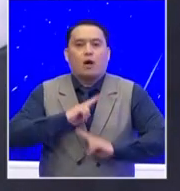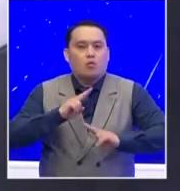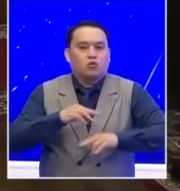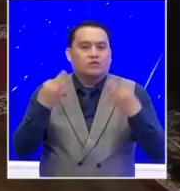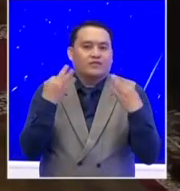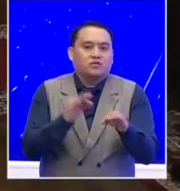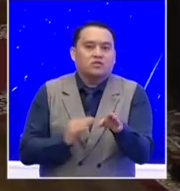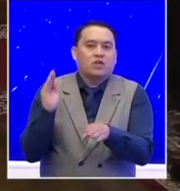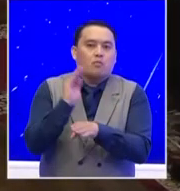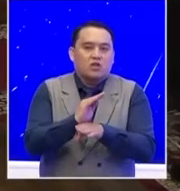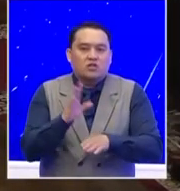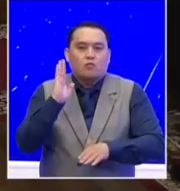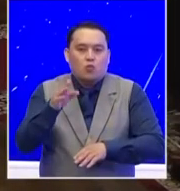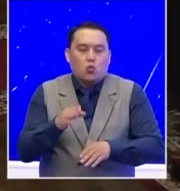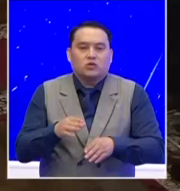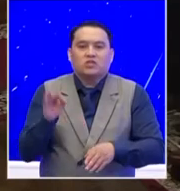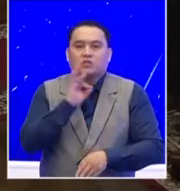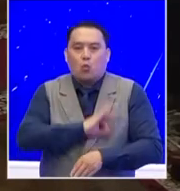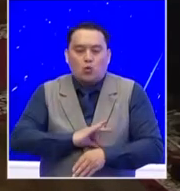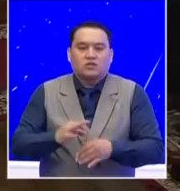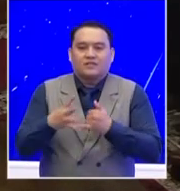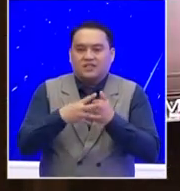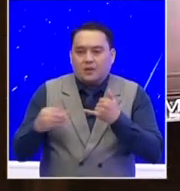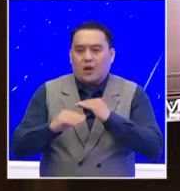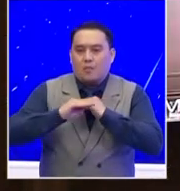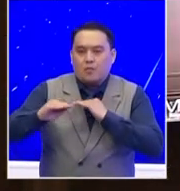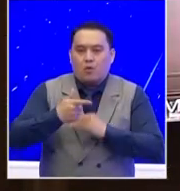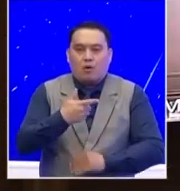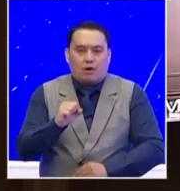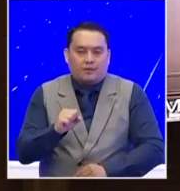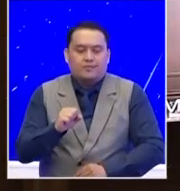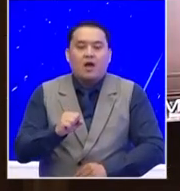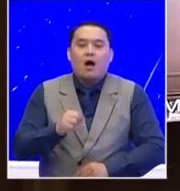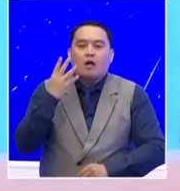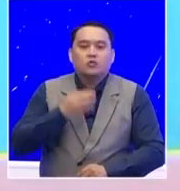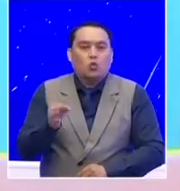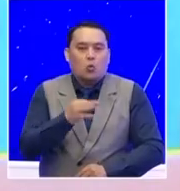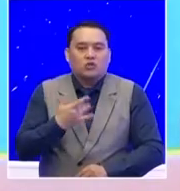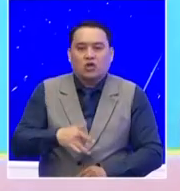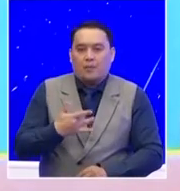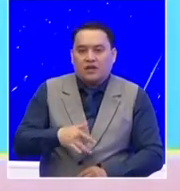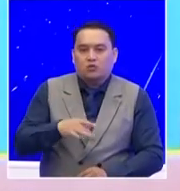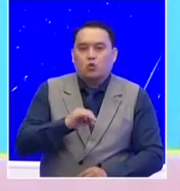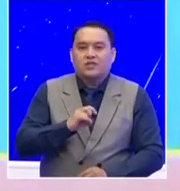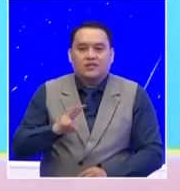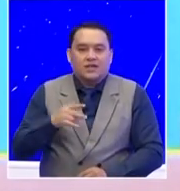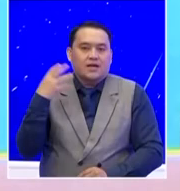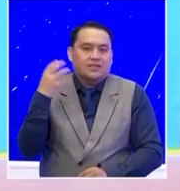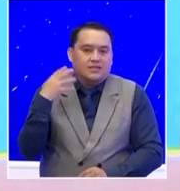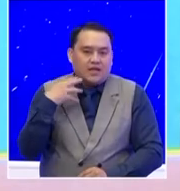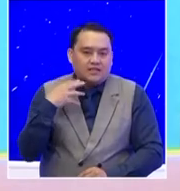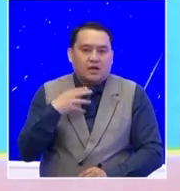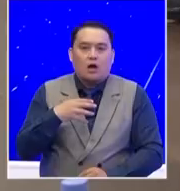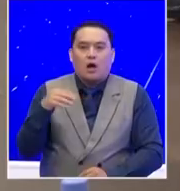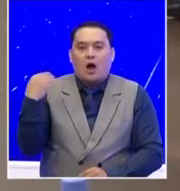позволят дополнительно ввести орошение почти на 500 тысячах гектарах земли в Алматинской, Жамбылской, Туркестанской, Кызылординской